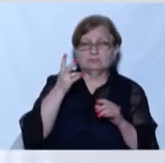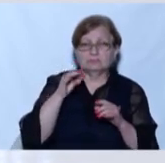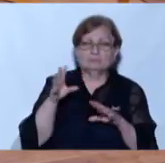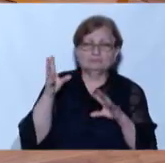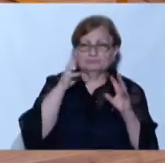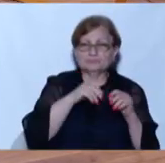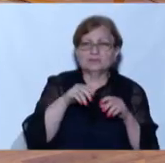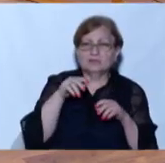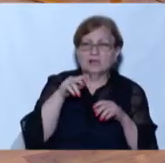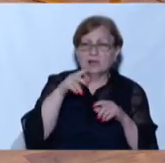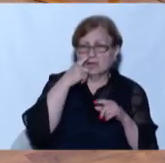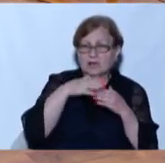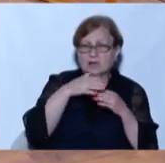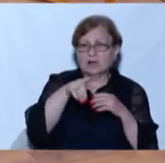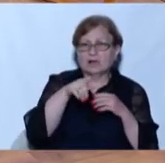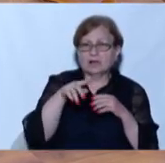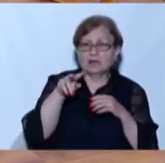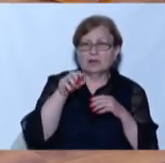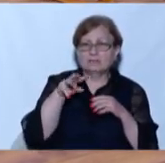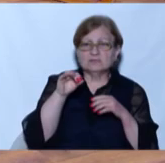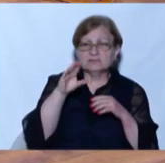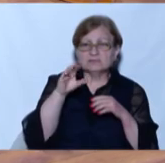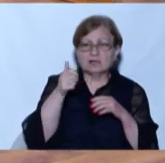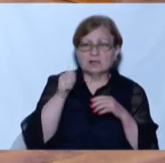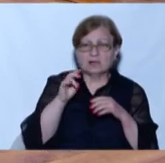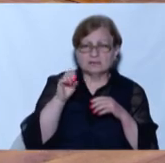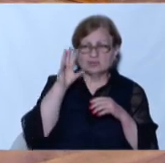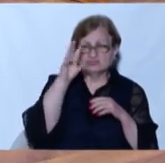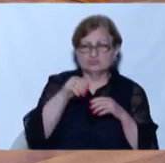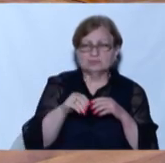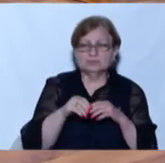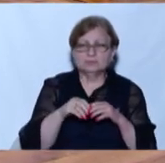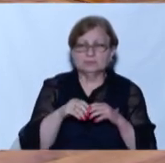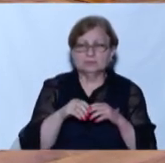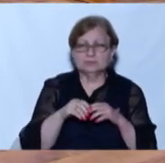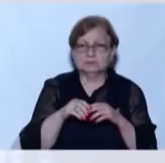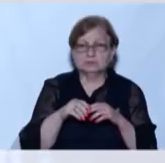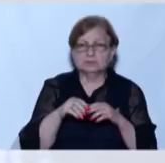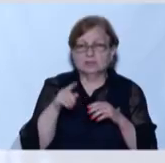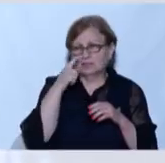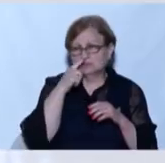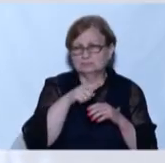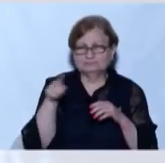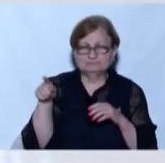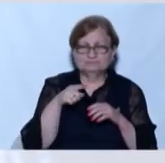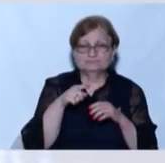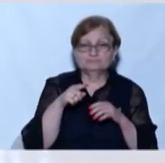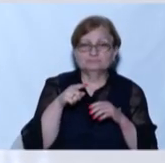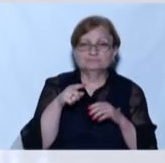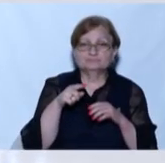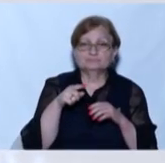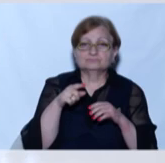და გაჭირების გამო იქვე ახლოს რაღან არა ჩვენი ქვეყანა განარამხელა არის და მithumetes საგურამო და ლამისყანამდე ხვარცაფერი